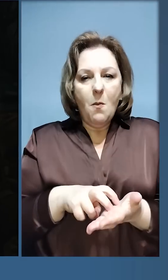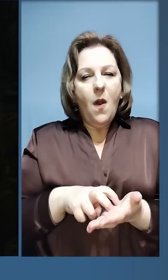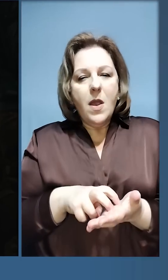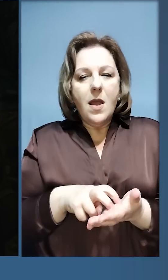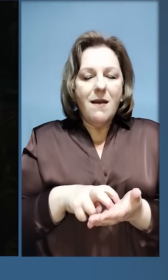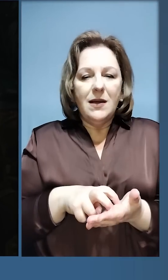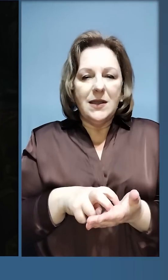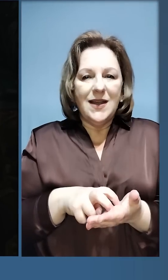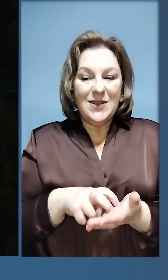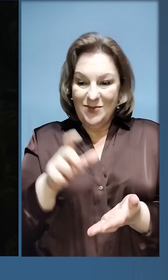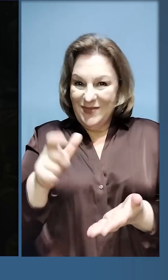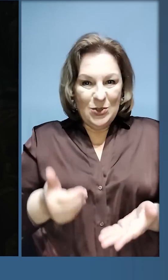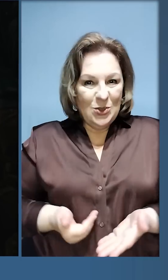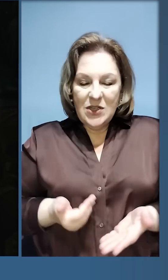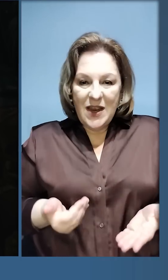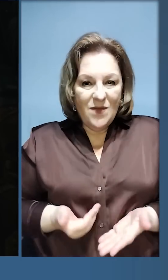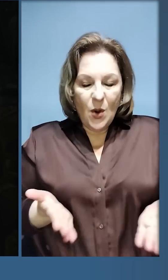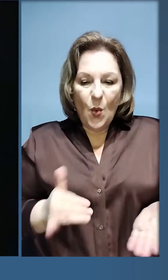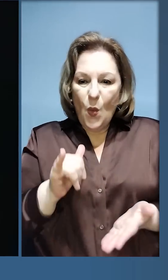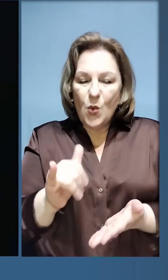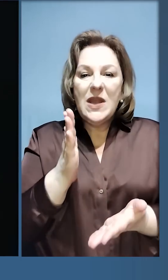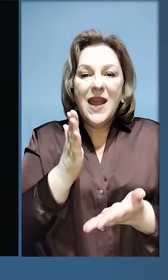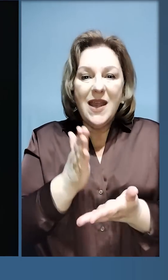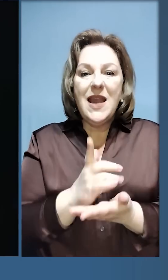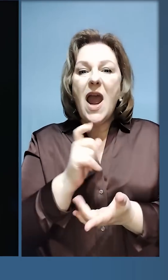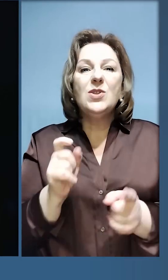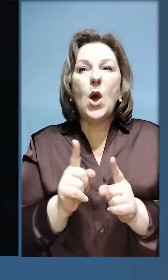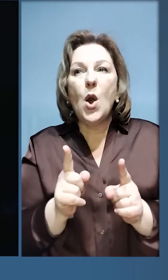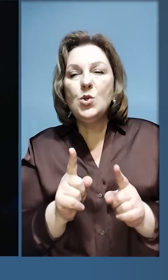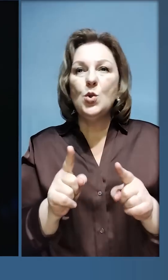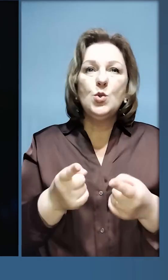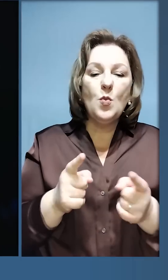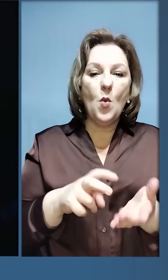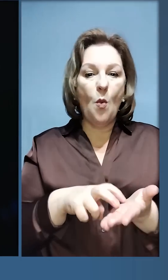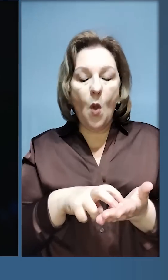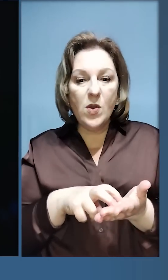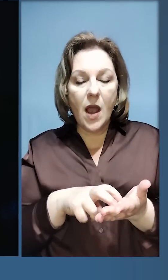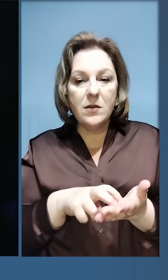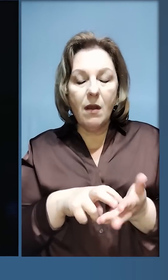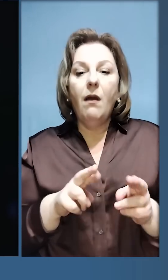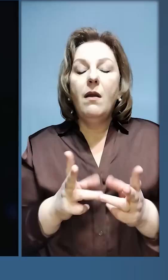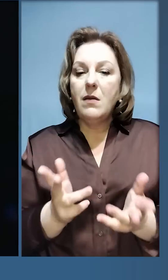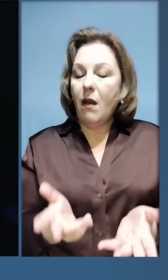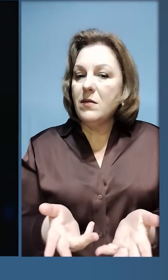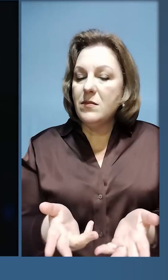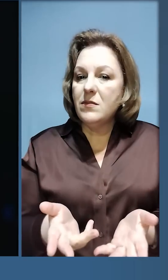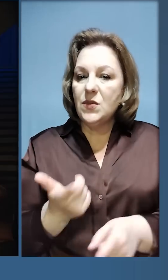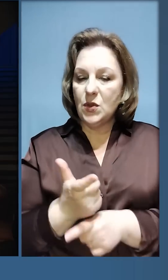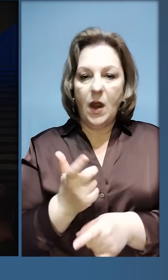вона може боятися, бо вона жива людина, і у неї є за що, чому боятися. І